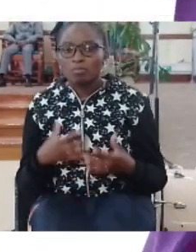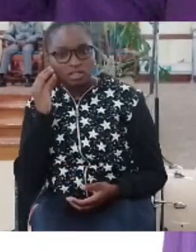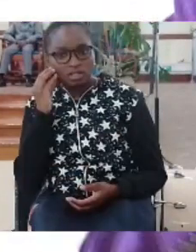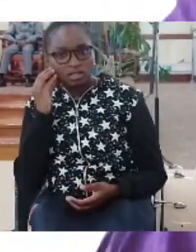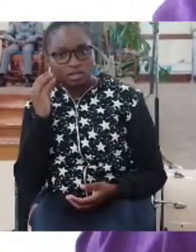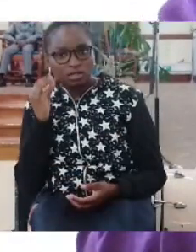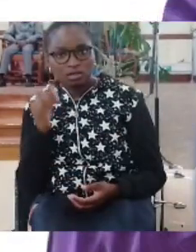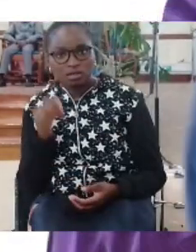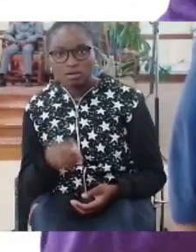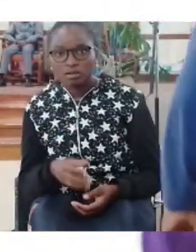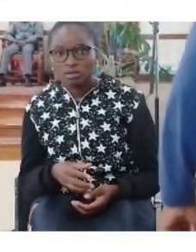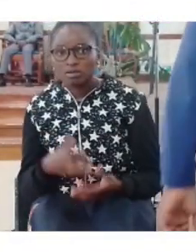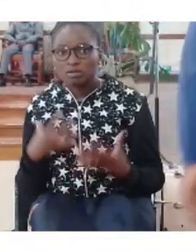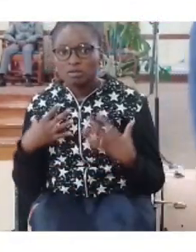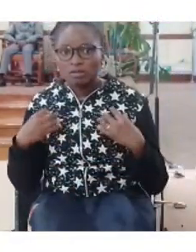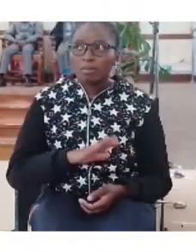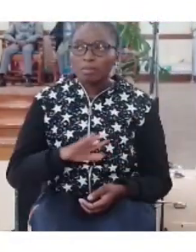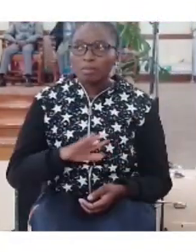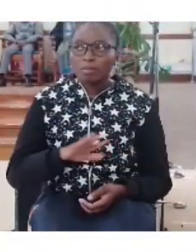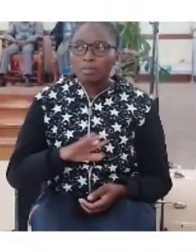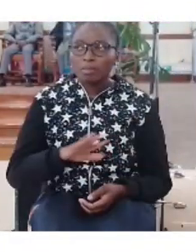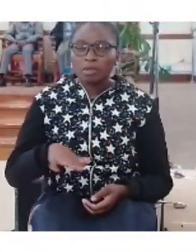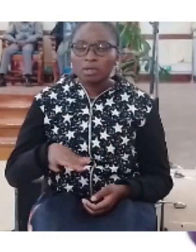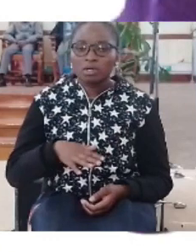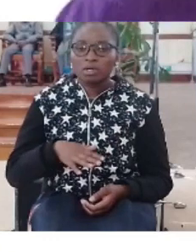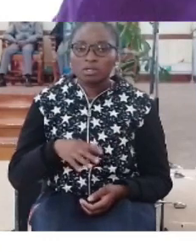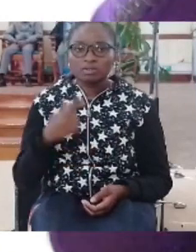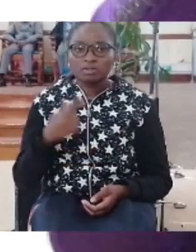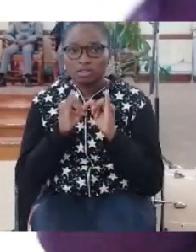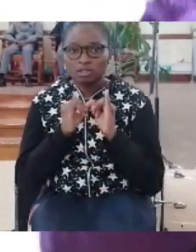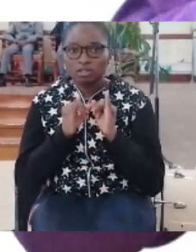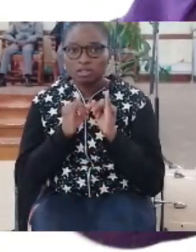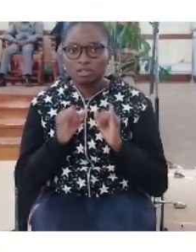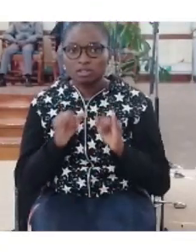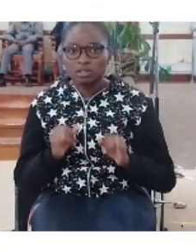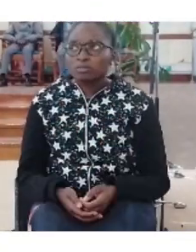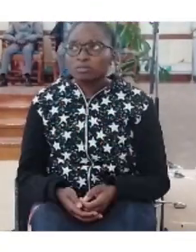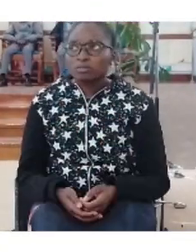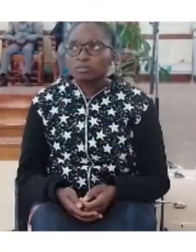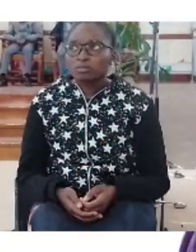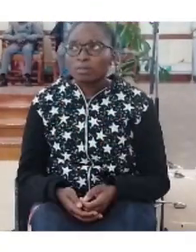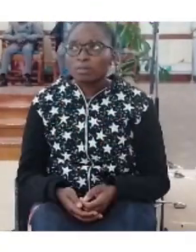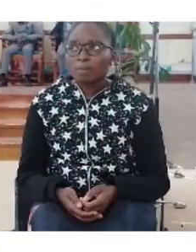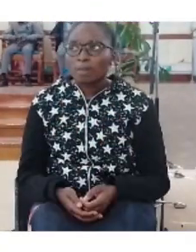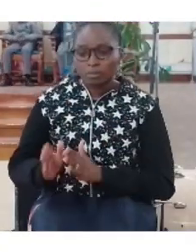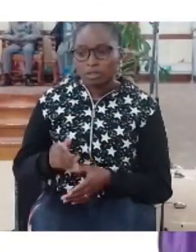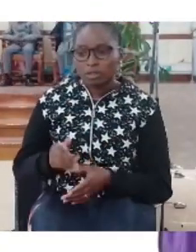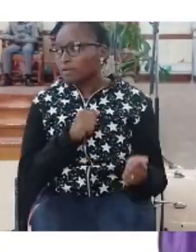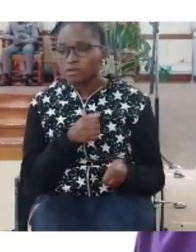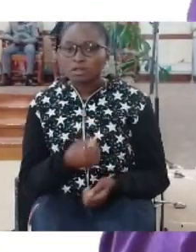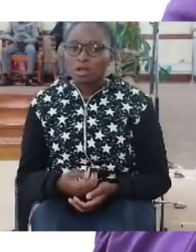wa Israeli. Na mudhamaki oyo wa Asuriata neashokiri ya kefaga go ziego dharekira Israeli.